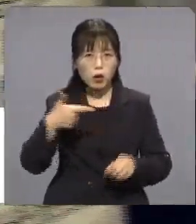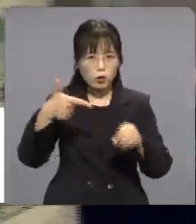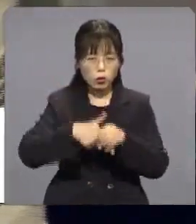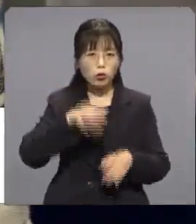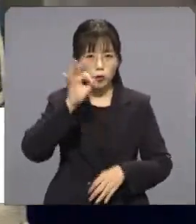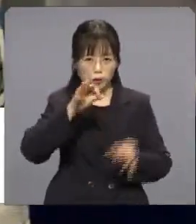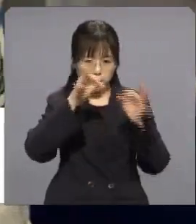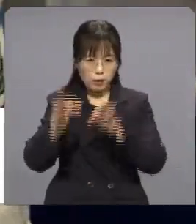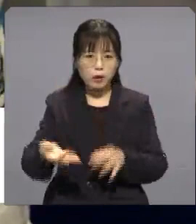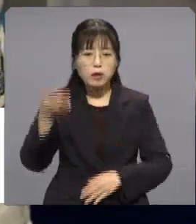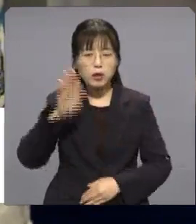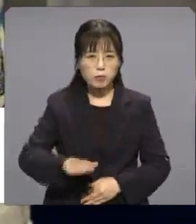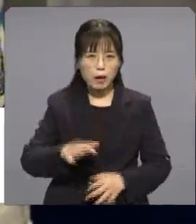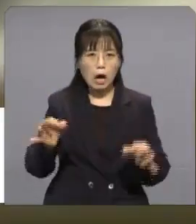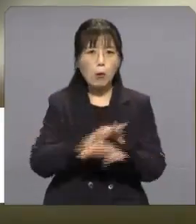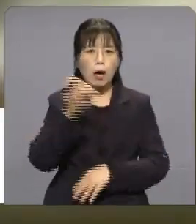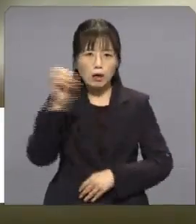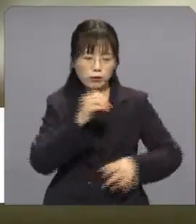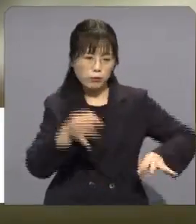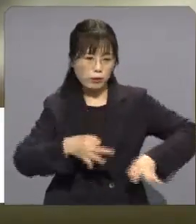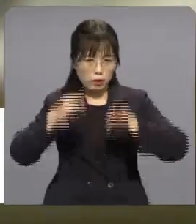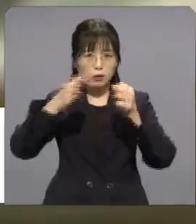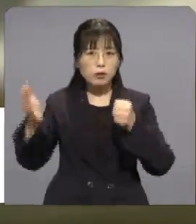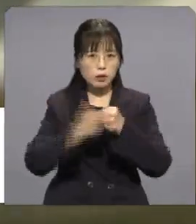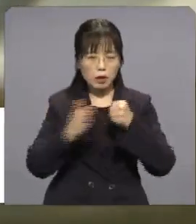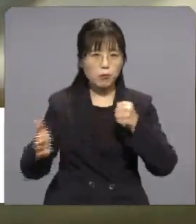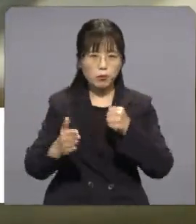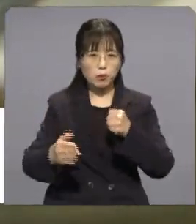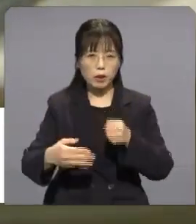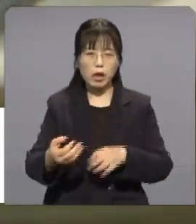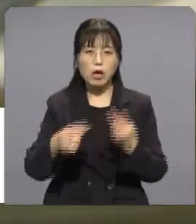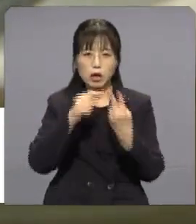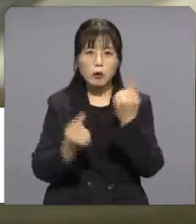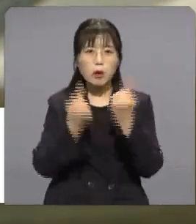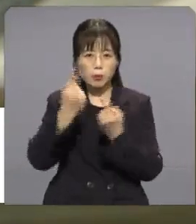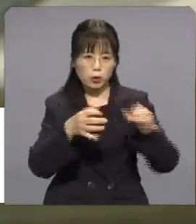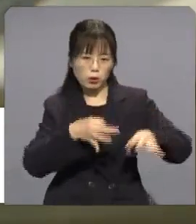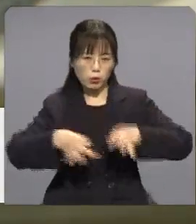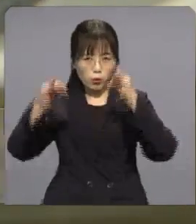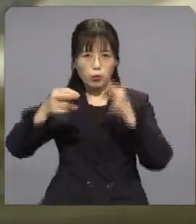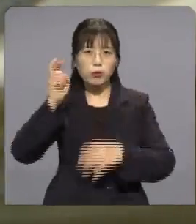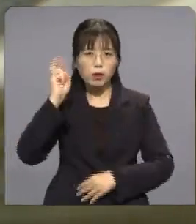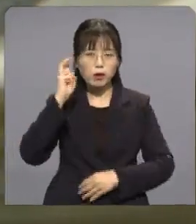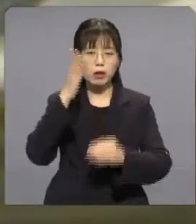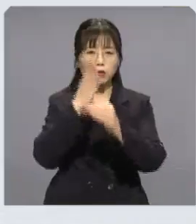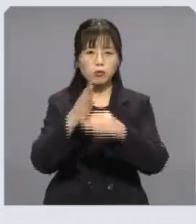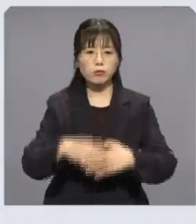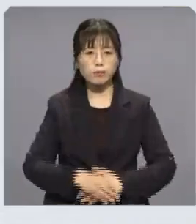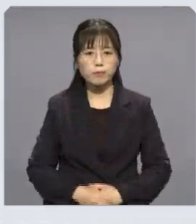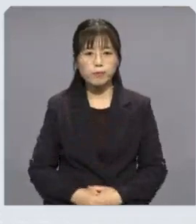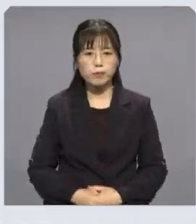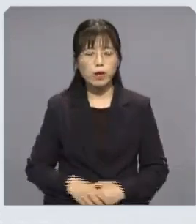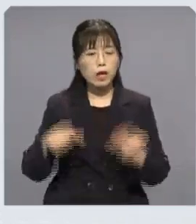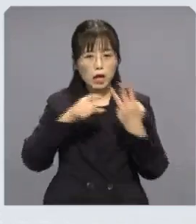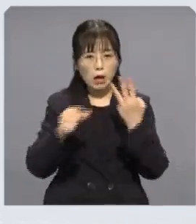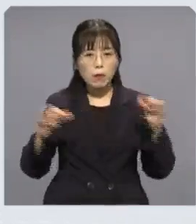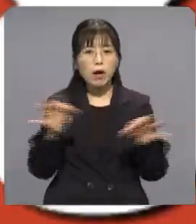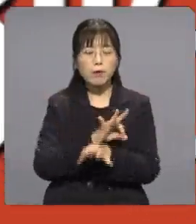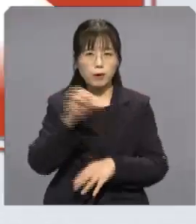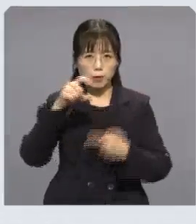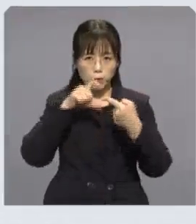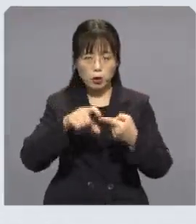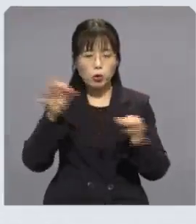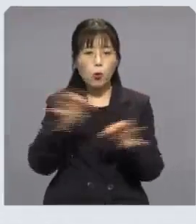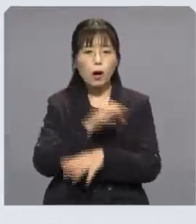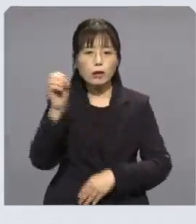석유제품 가격이 내렸으나 환율이 상승하면서 전월보다 오른 것으로 나타났습니다 3월 원 달러